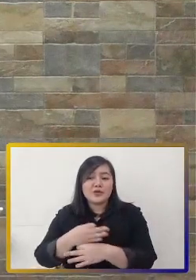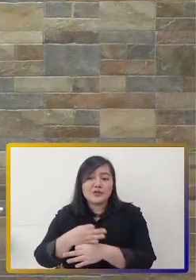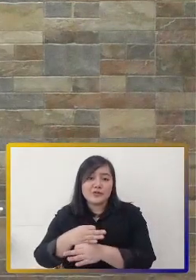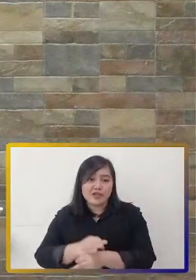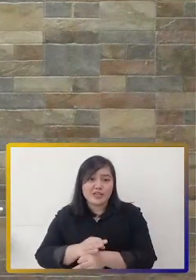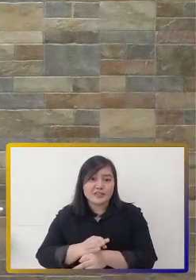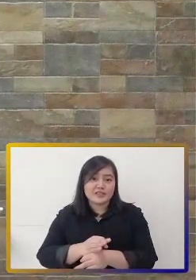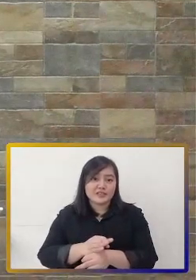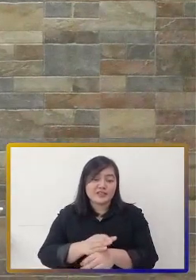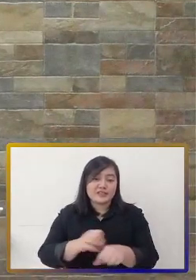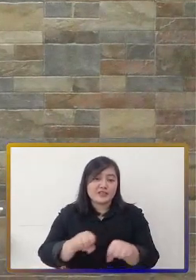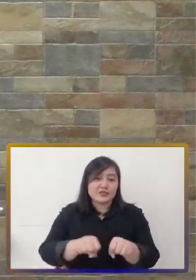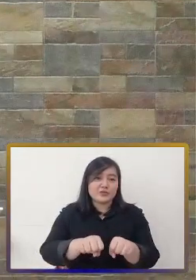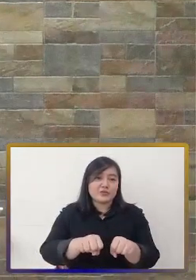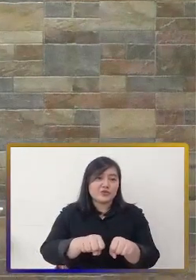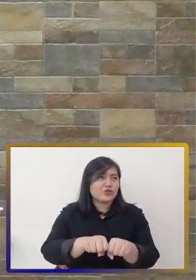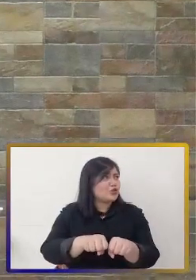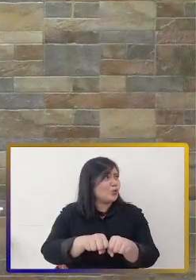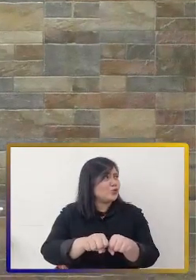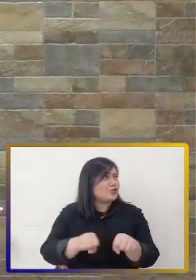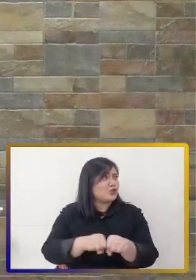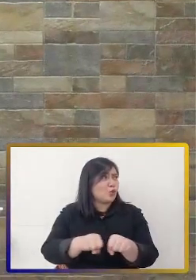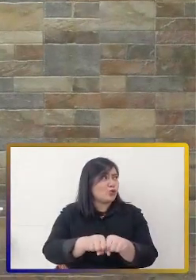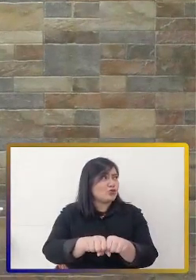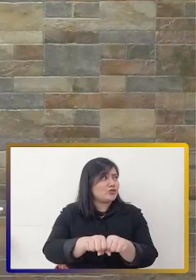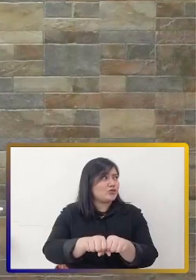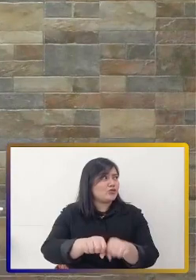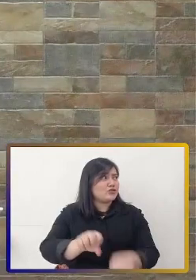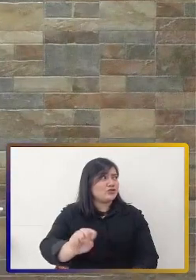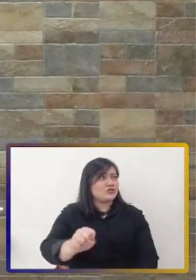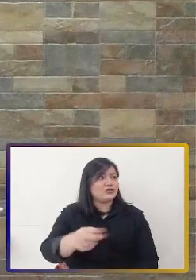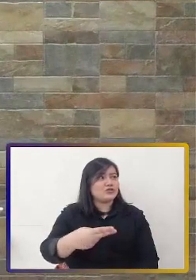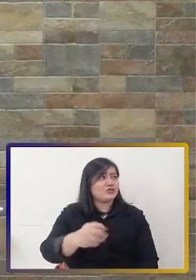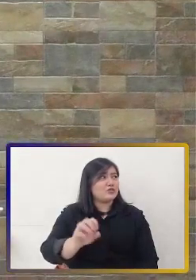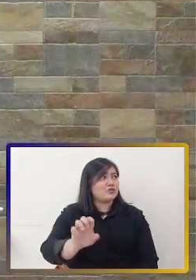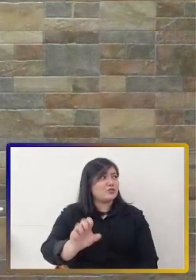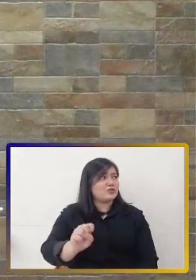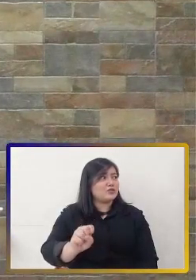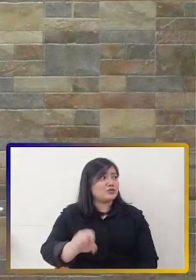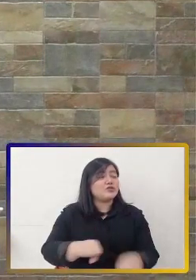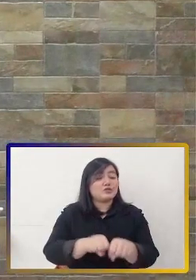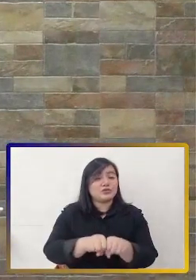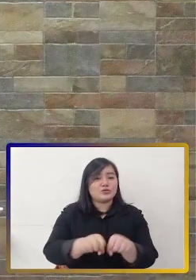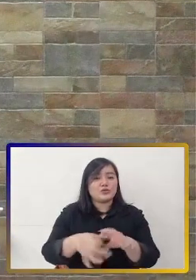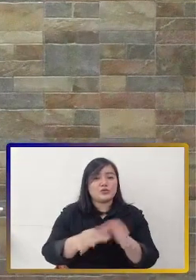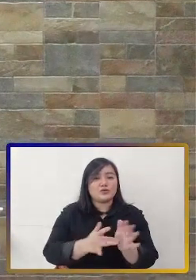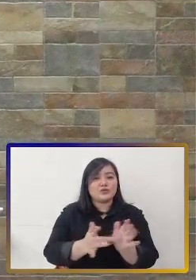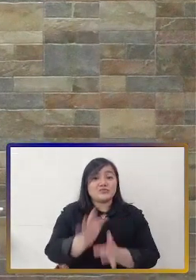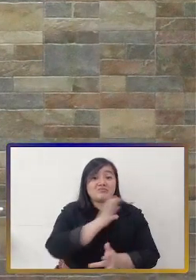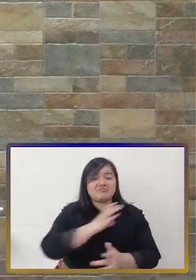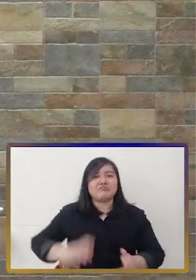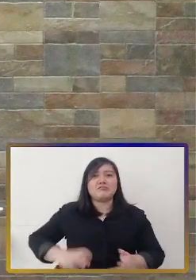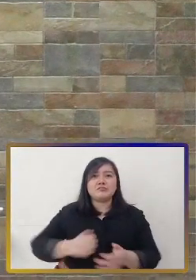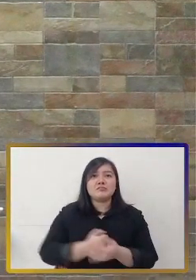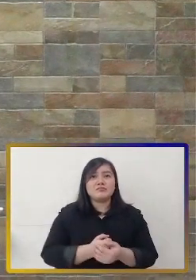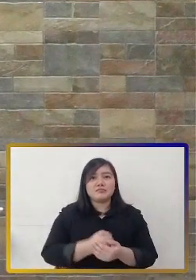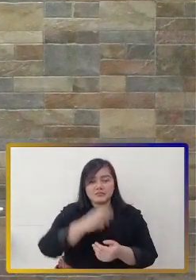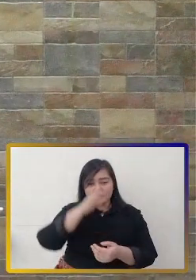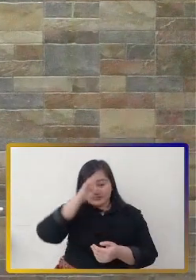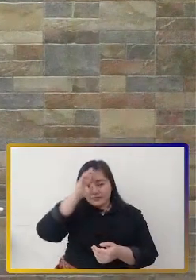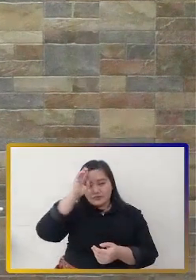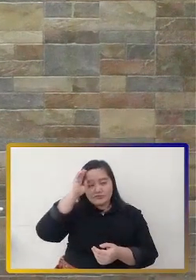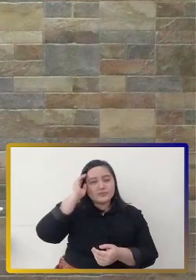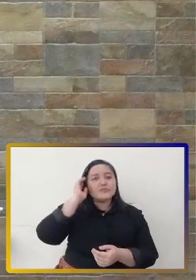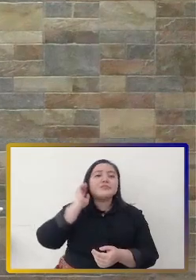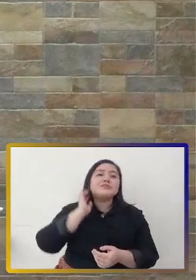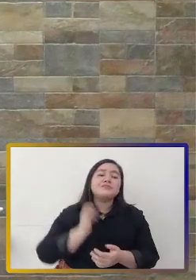Sa kanyang pag-ayos ng kanyang sinusuot. Alright? Sa sapatos or whatsoever it is. You see? Kung ano man pwede natin itawag na literal na Tagalog doon. Alright? Pero